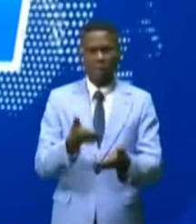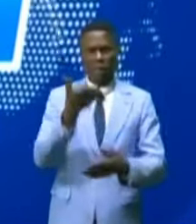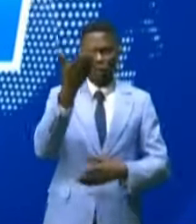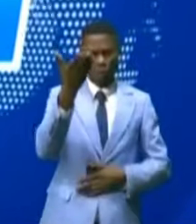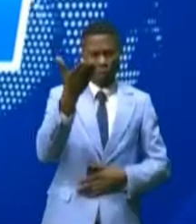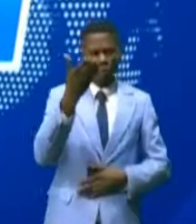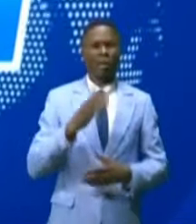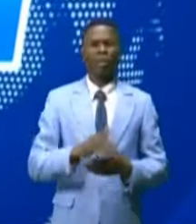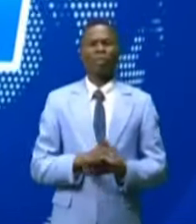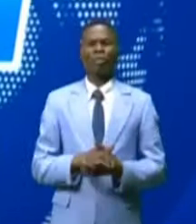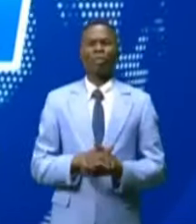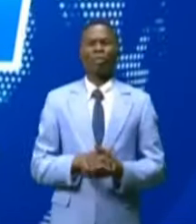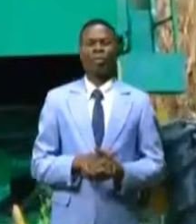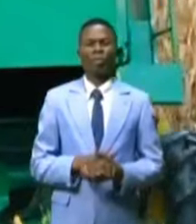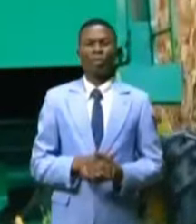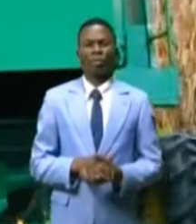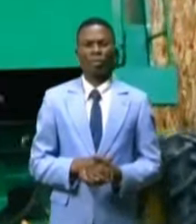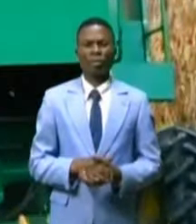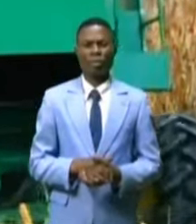Kivu.